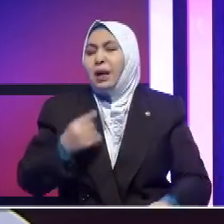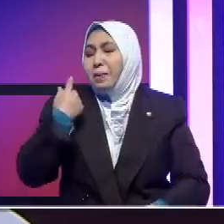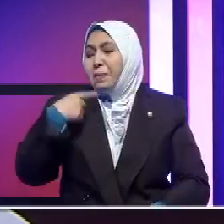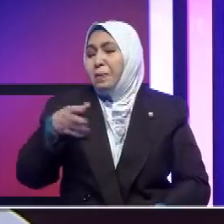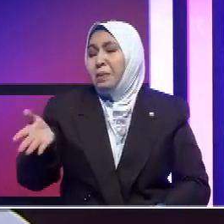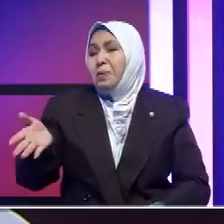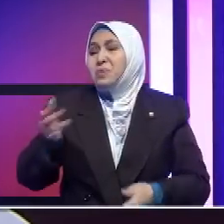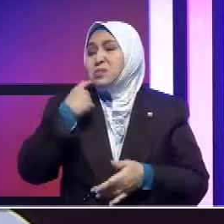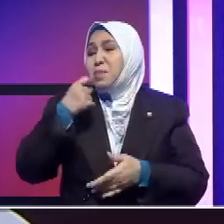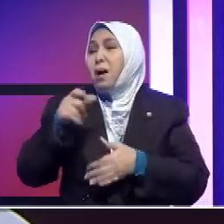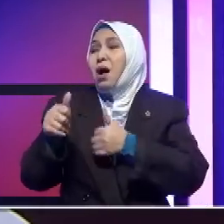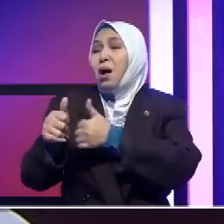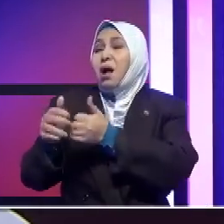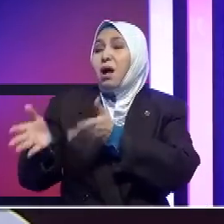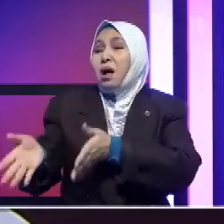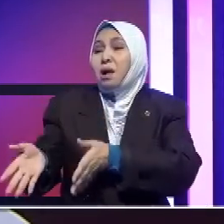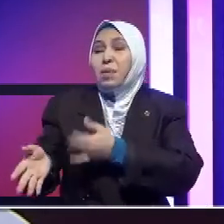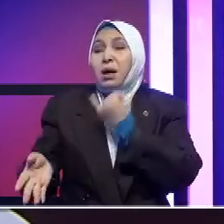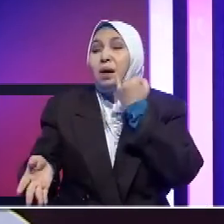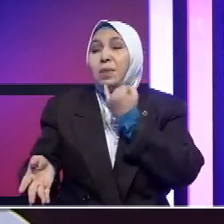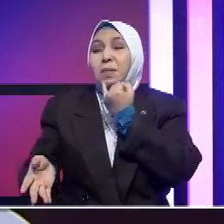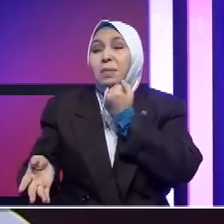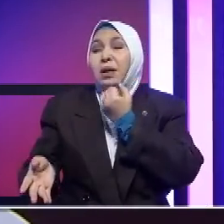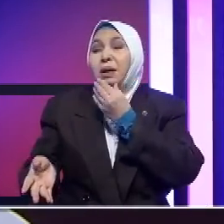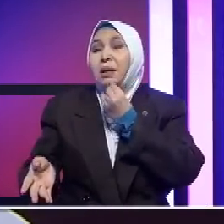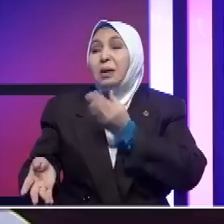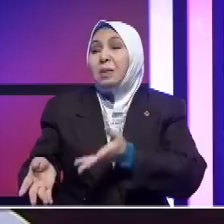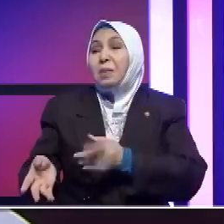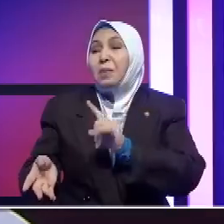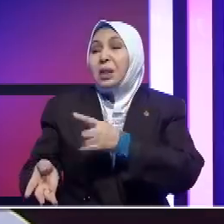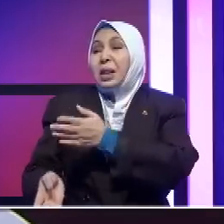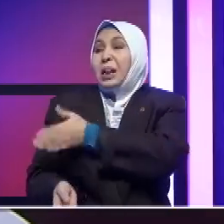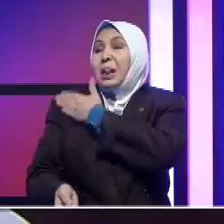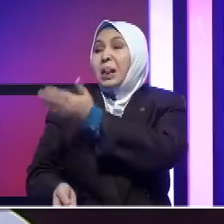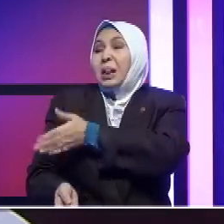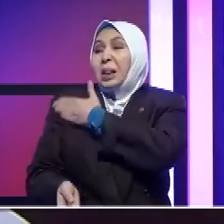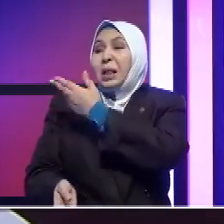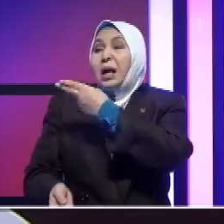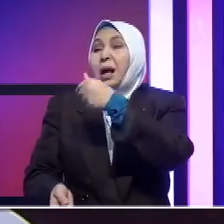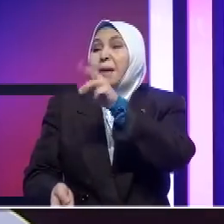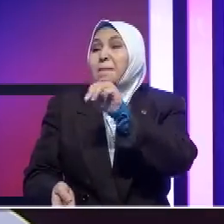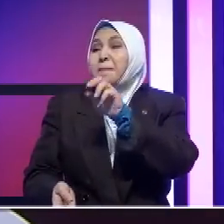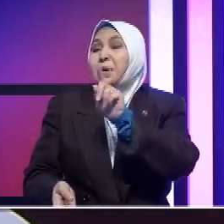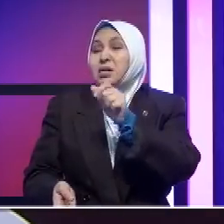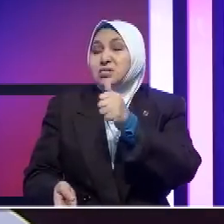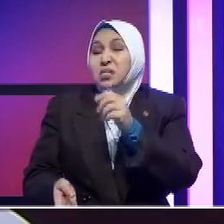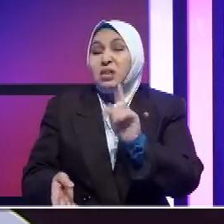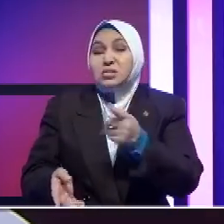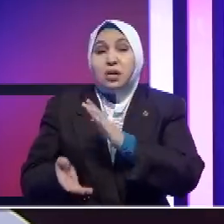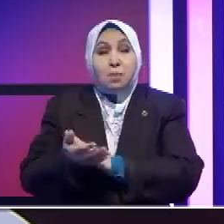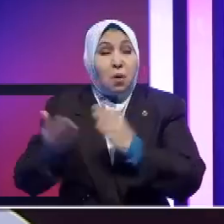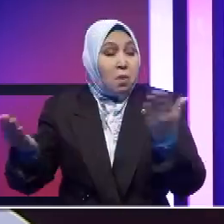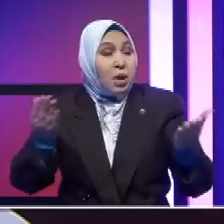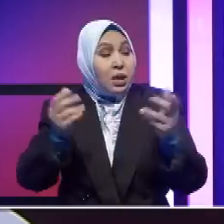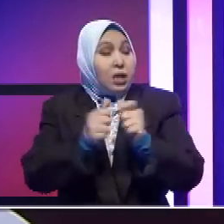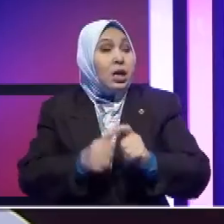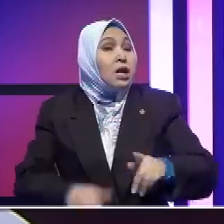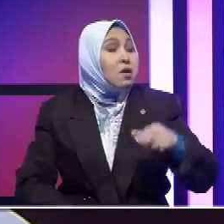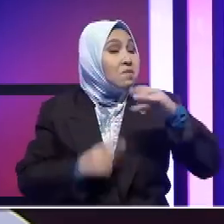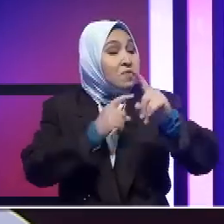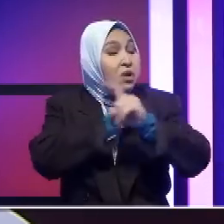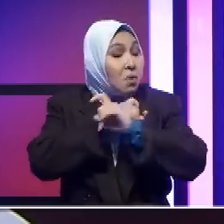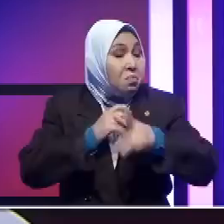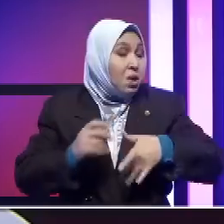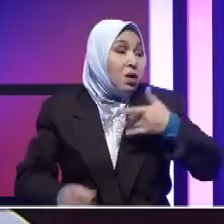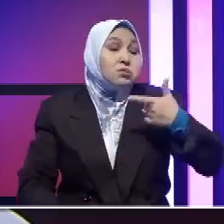dia, Bani Israel ni semua hamba-hamba, tak apa kesan kepada ekonomi berbanding dengan Firaun. Jadi mereka rasa